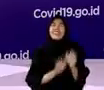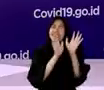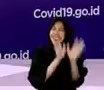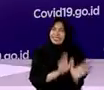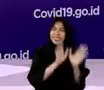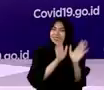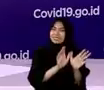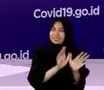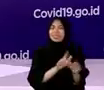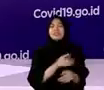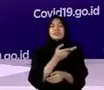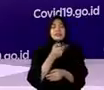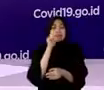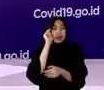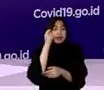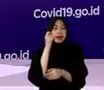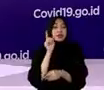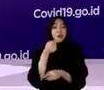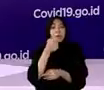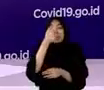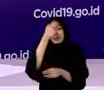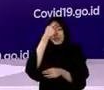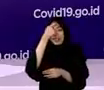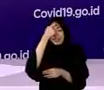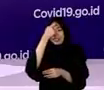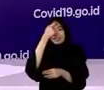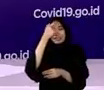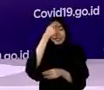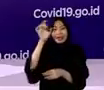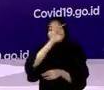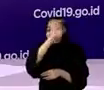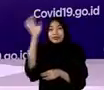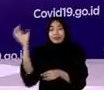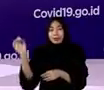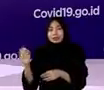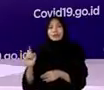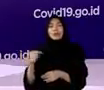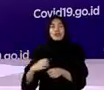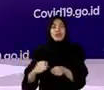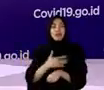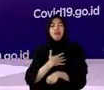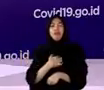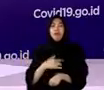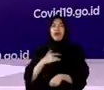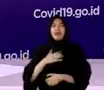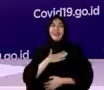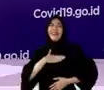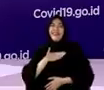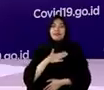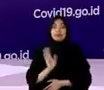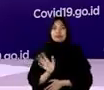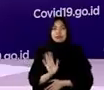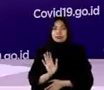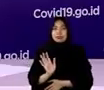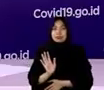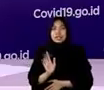Ingatlah, penyakit apapun secara prinsip akan membuat kita merasa tidak nyaman. Dampak jangka panjang dari